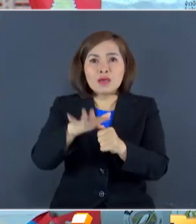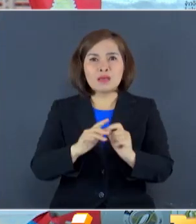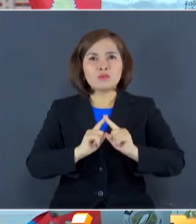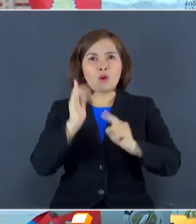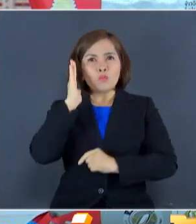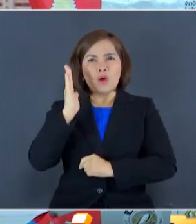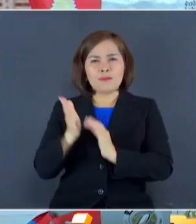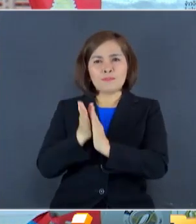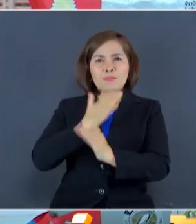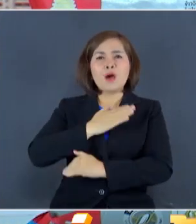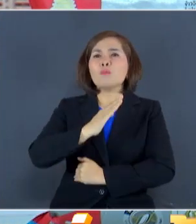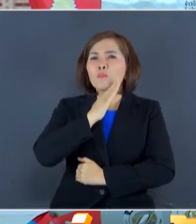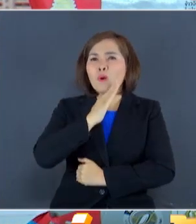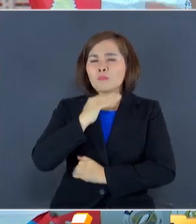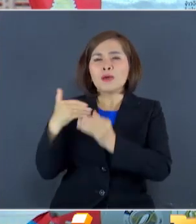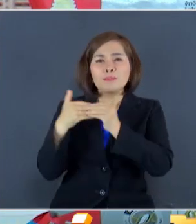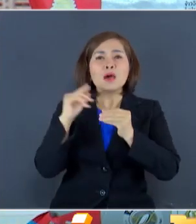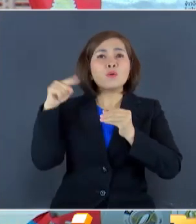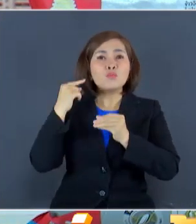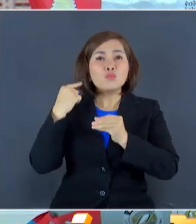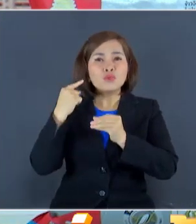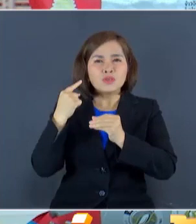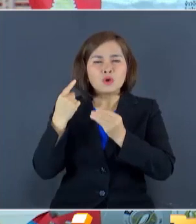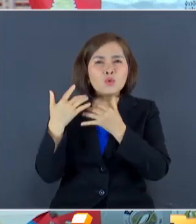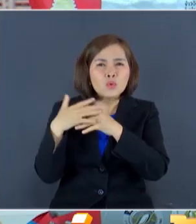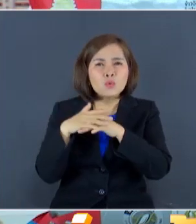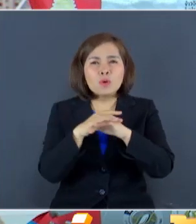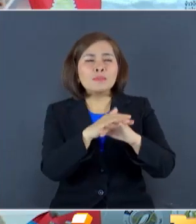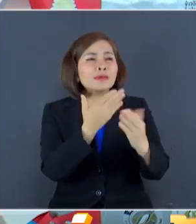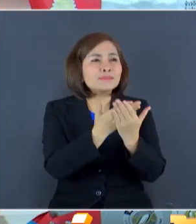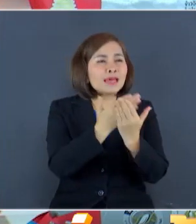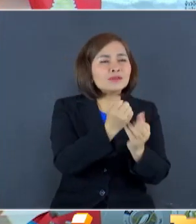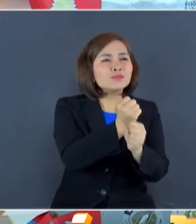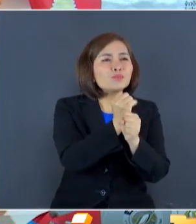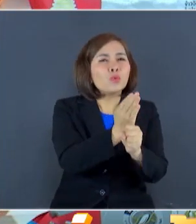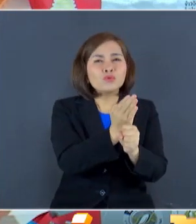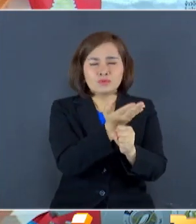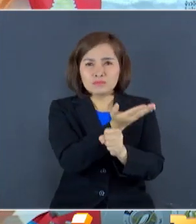ระไม่พอพาสองสาวนั่งรถตะเวนเก็บเรี่ยไรผ้าป่าครับ